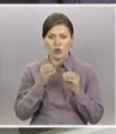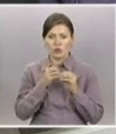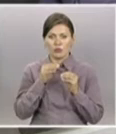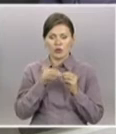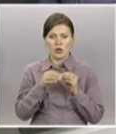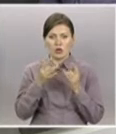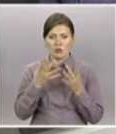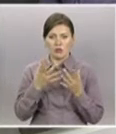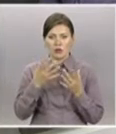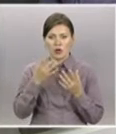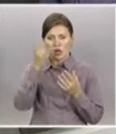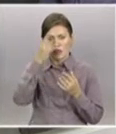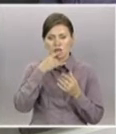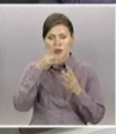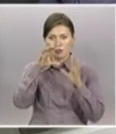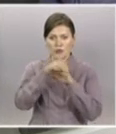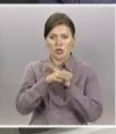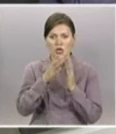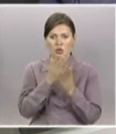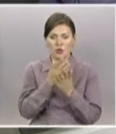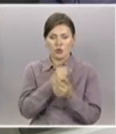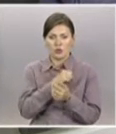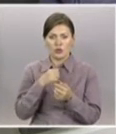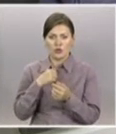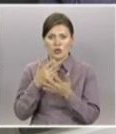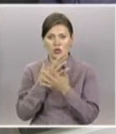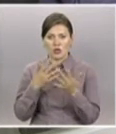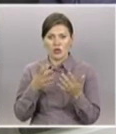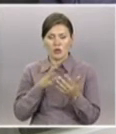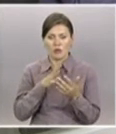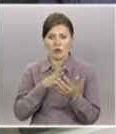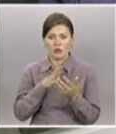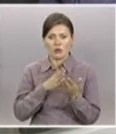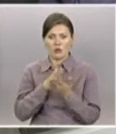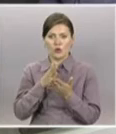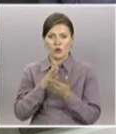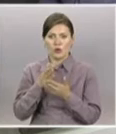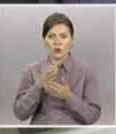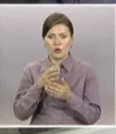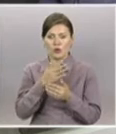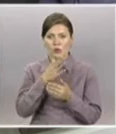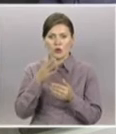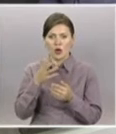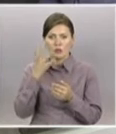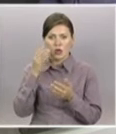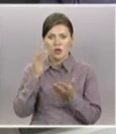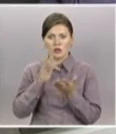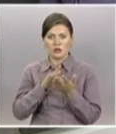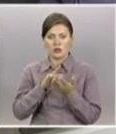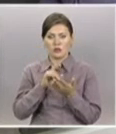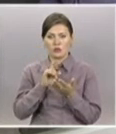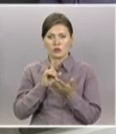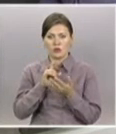қаракөз қандастарымызға кіріп кеткені бар. Өздері әртүрлі арба жолдарымен жүріп жатыр. Осы қаншалықты Алматы қаласы тосқауыл болып